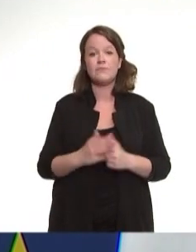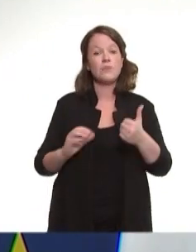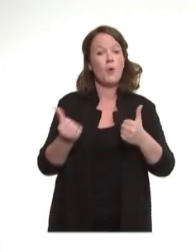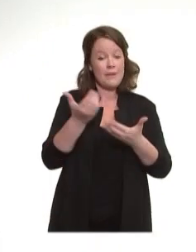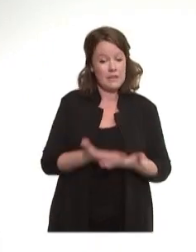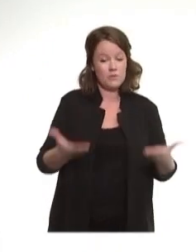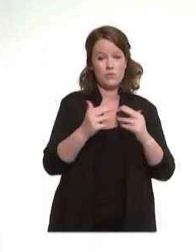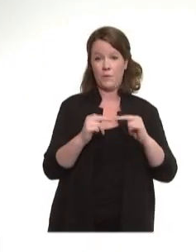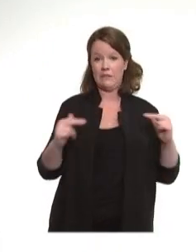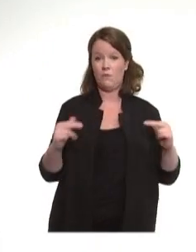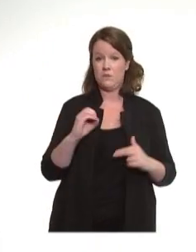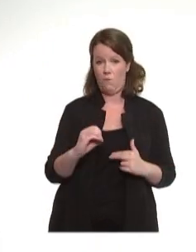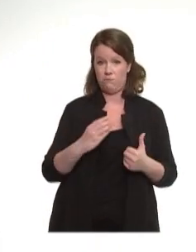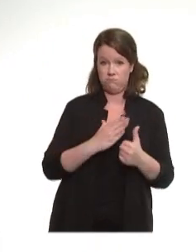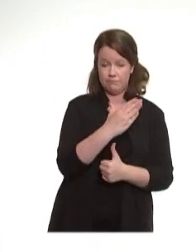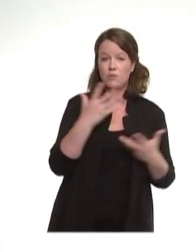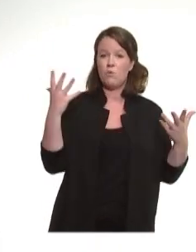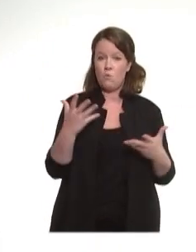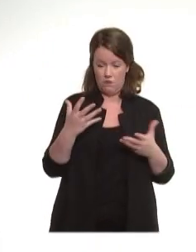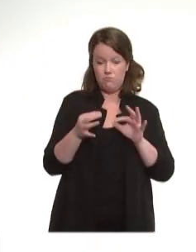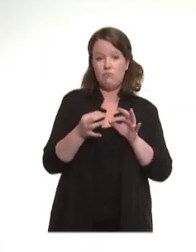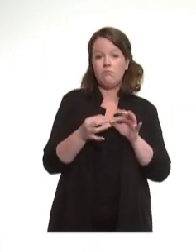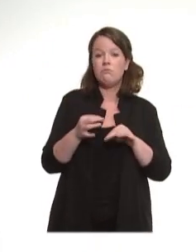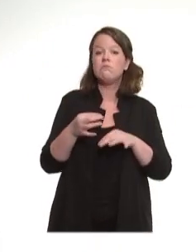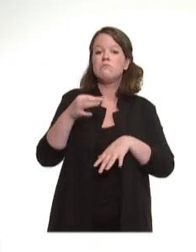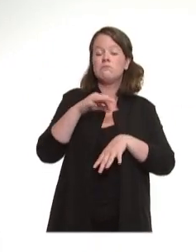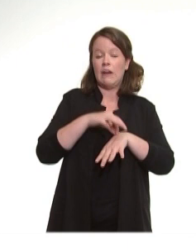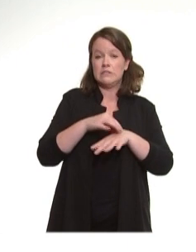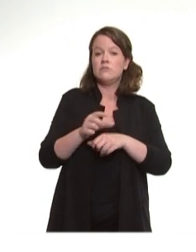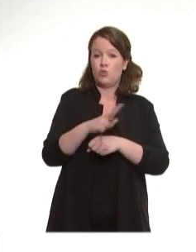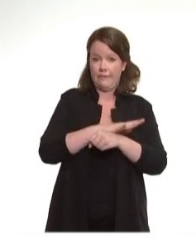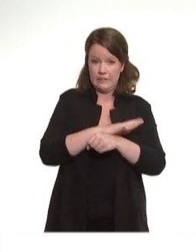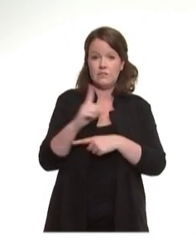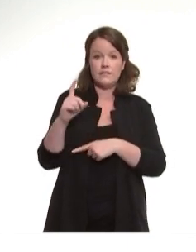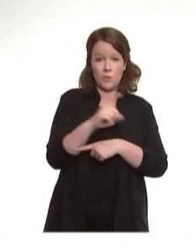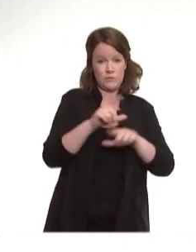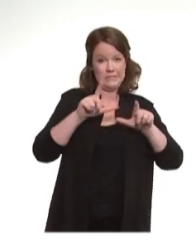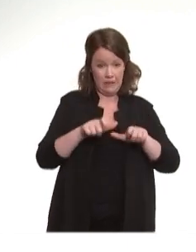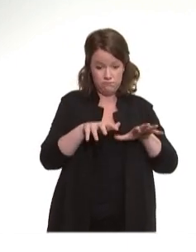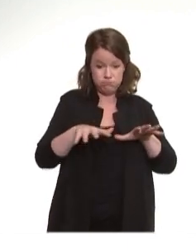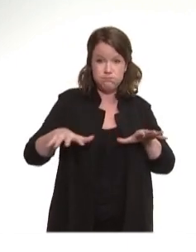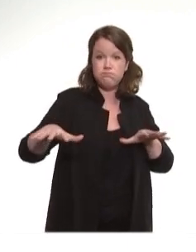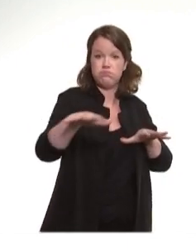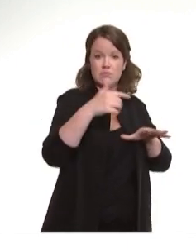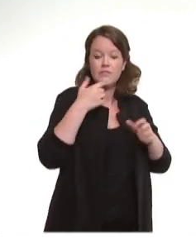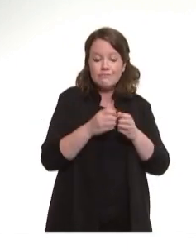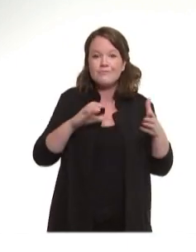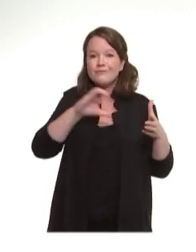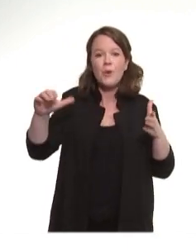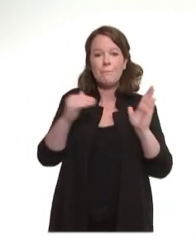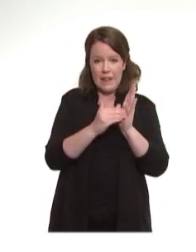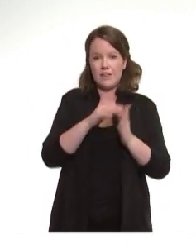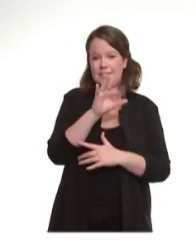lorsque le virus commence à circuler on dit que l'incidence est supérieure à 50 cas pour 100000 habitants la zone d' alerte renforcée